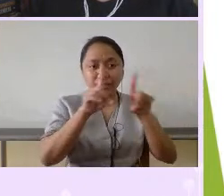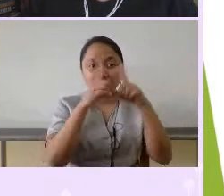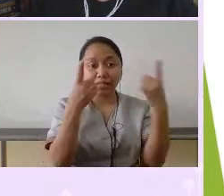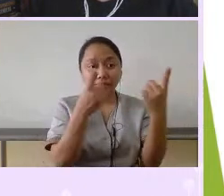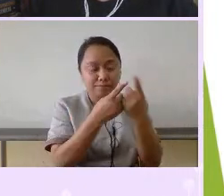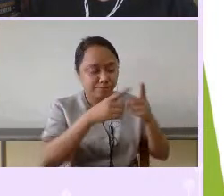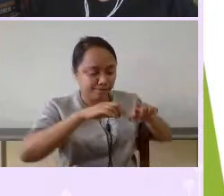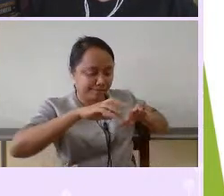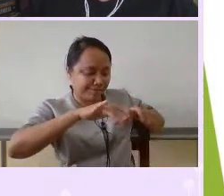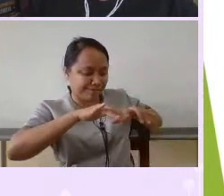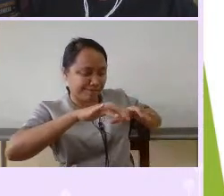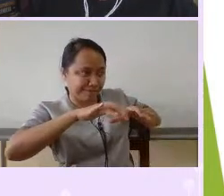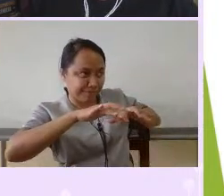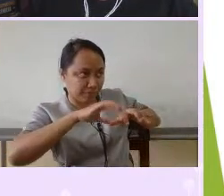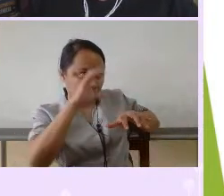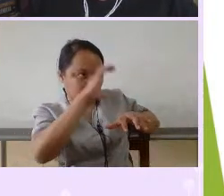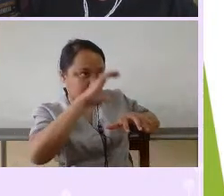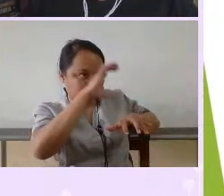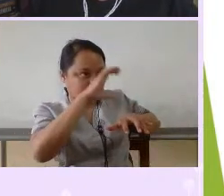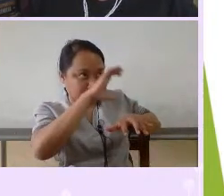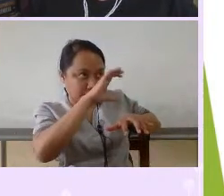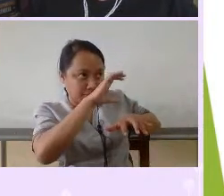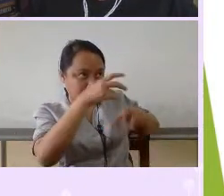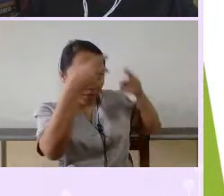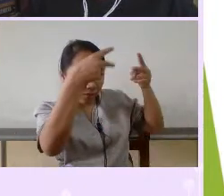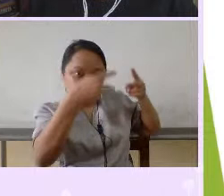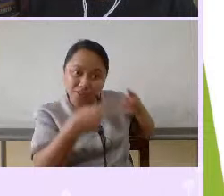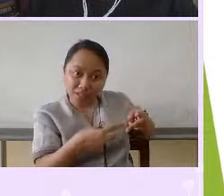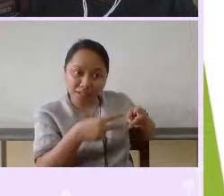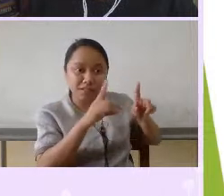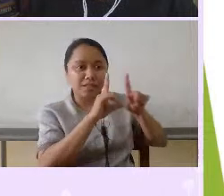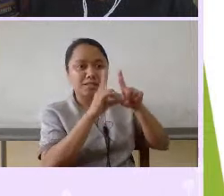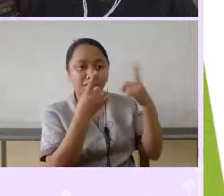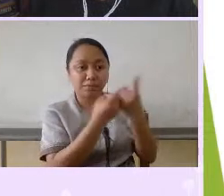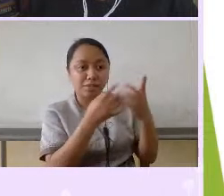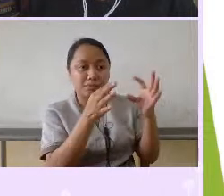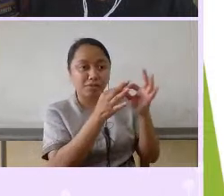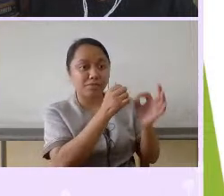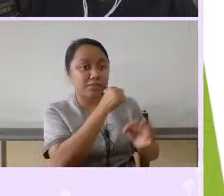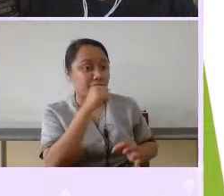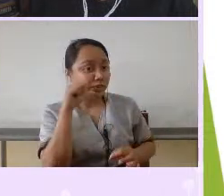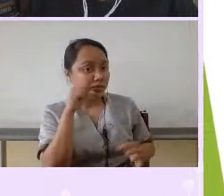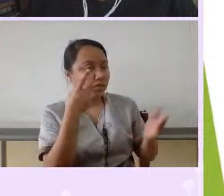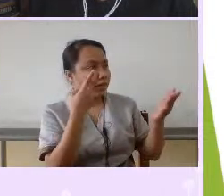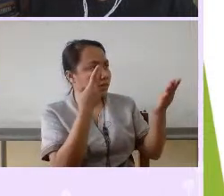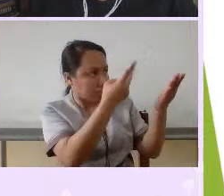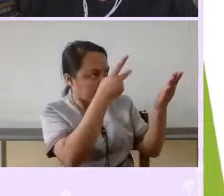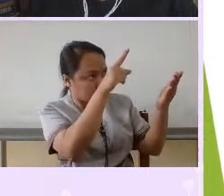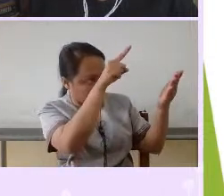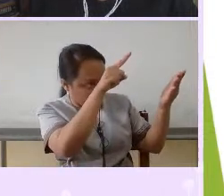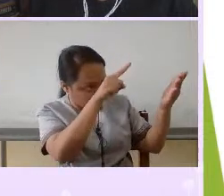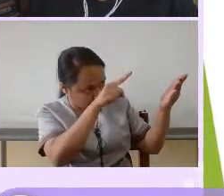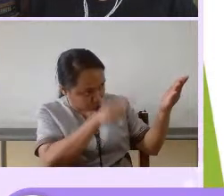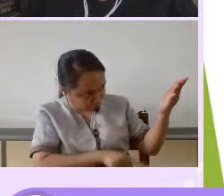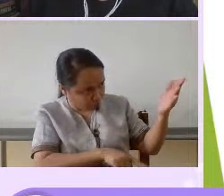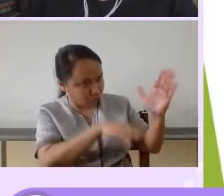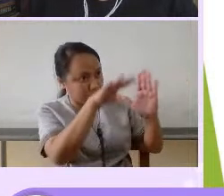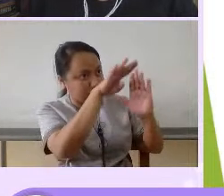Agriculture. Pag nakita nyo sa webpage, hanapin nyo po yung corner na